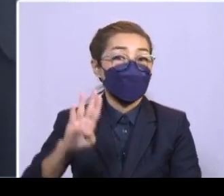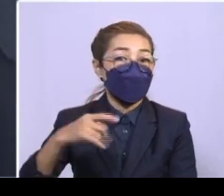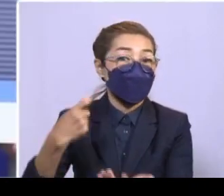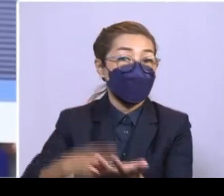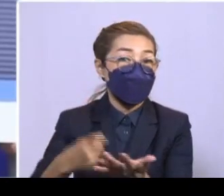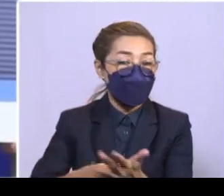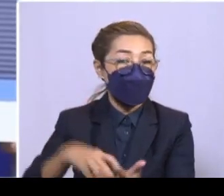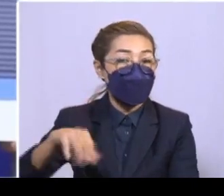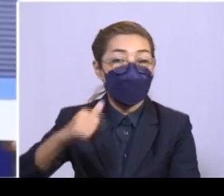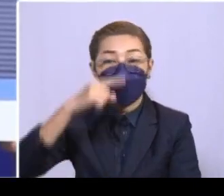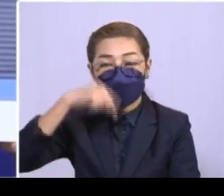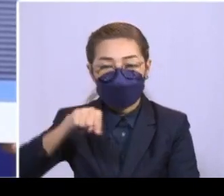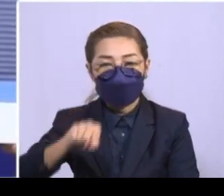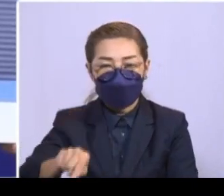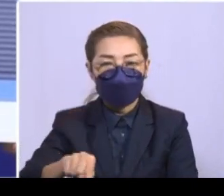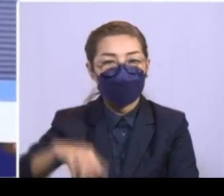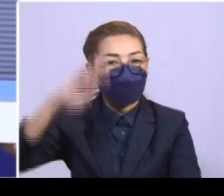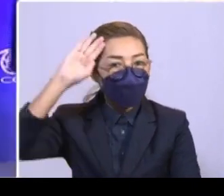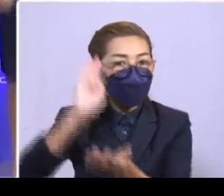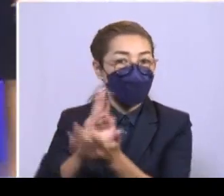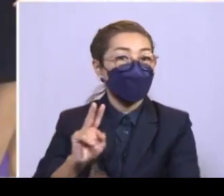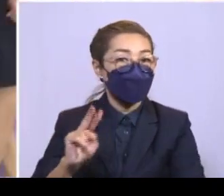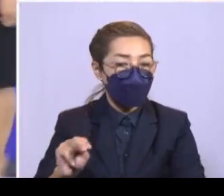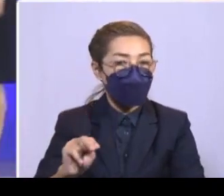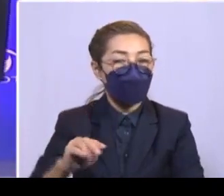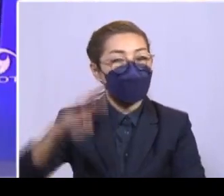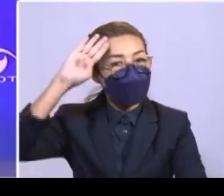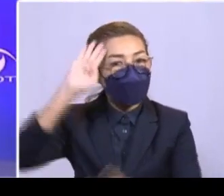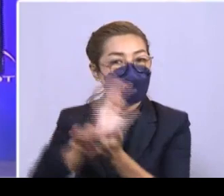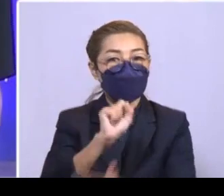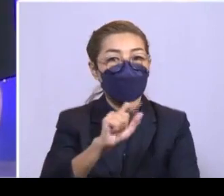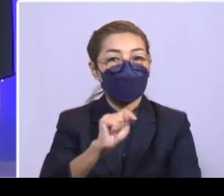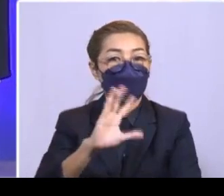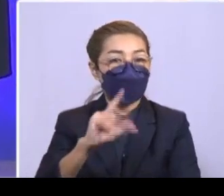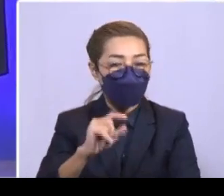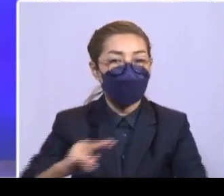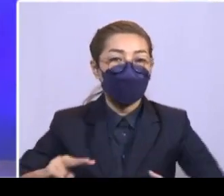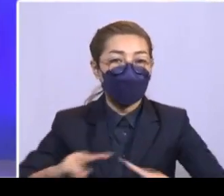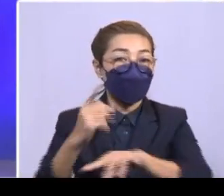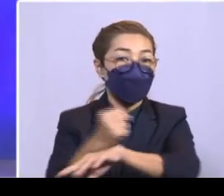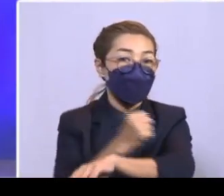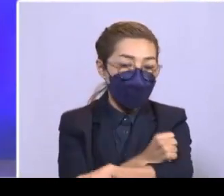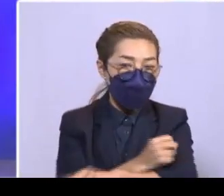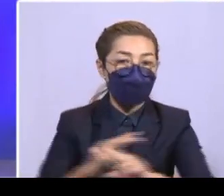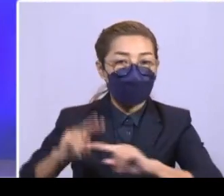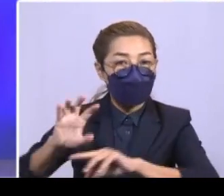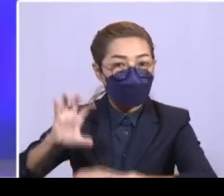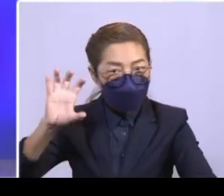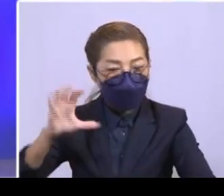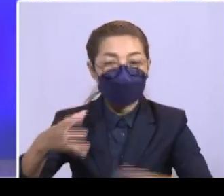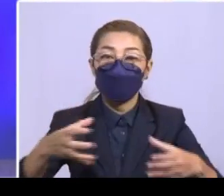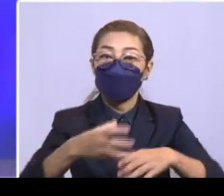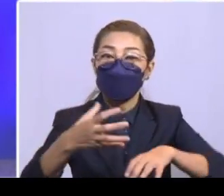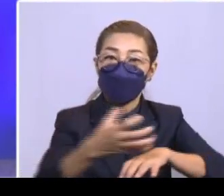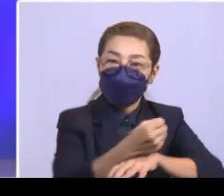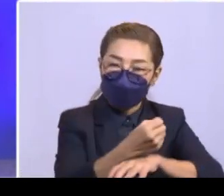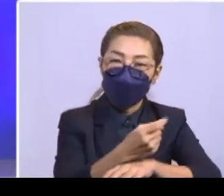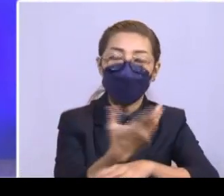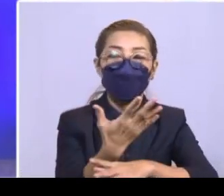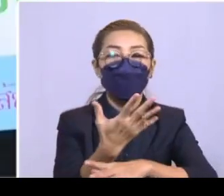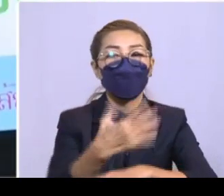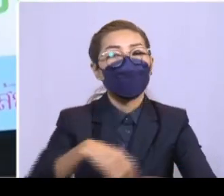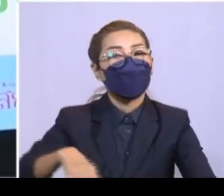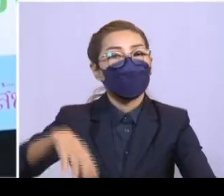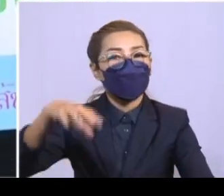บัญชาการตำรวจนครบาลสำนักงานตำรวจแห่งชาติกระทรวงแรงงานกระทรวงมหาดไทยและยังมีทางภาคการเมืองต่างๆรวมถึง